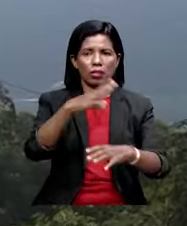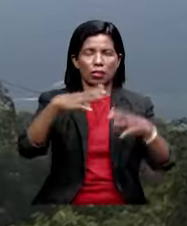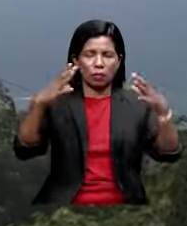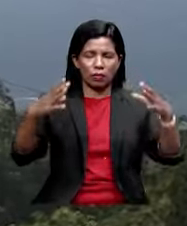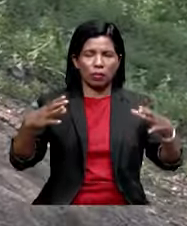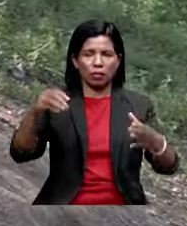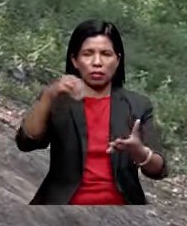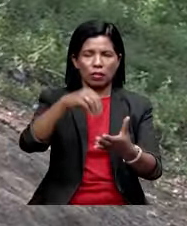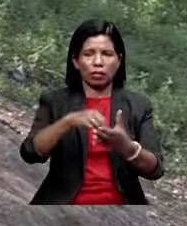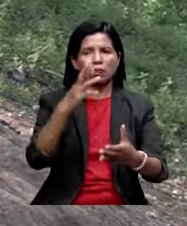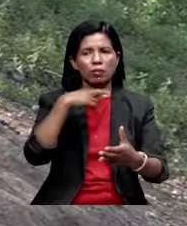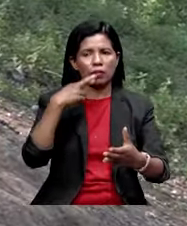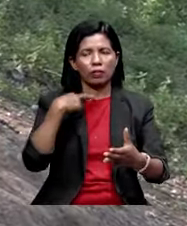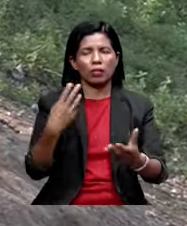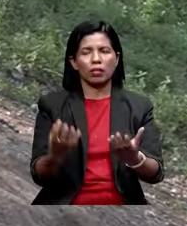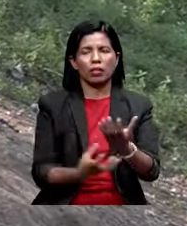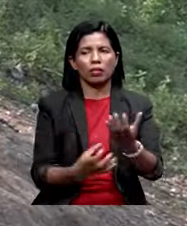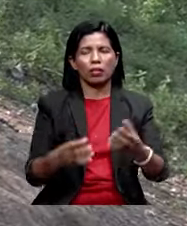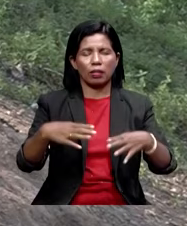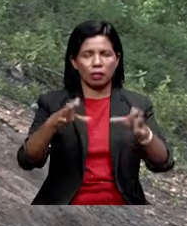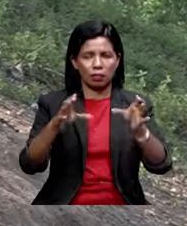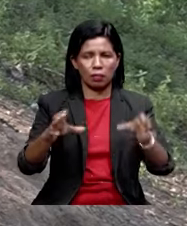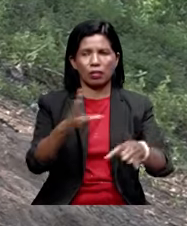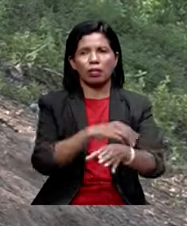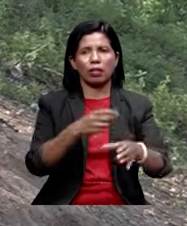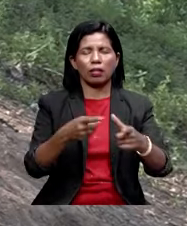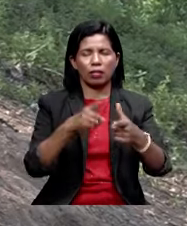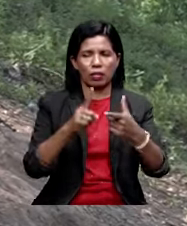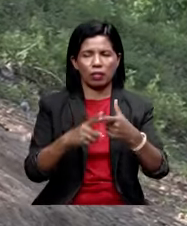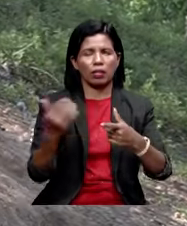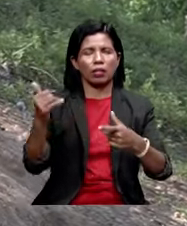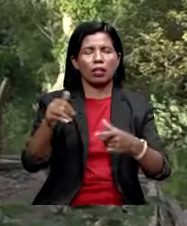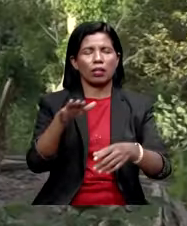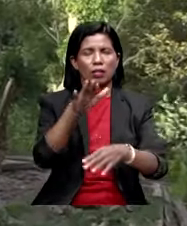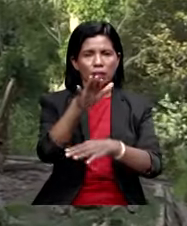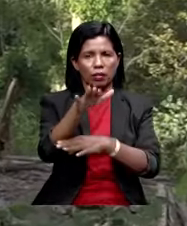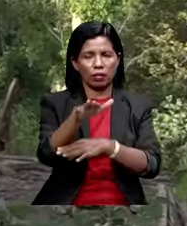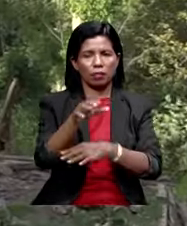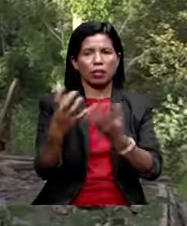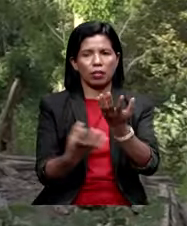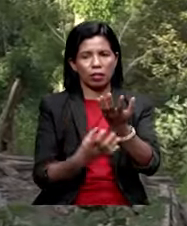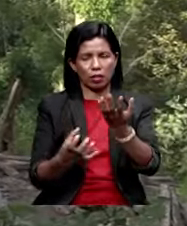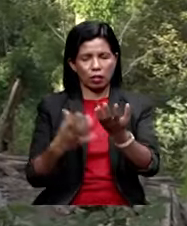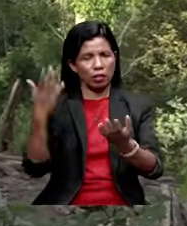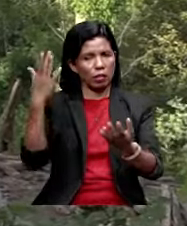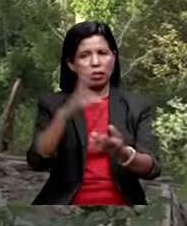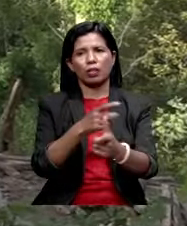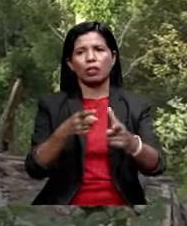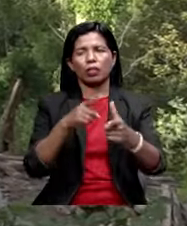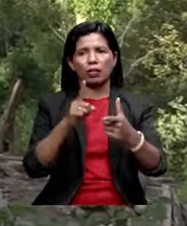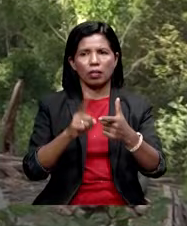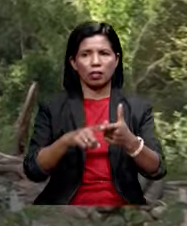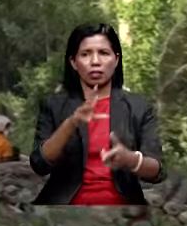tau makfos sanan bikan no kanuru atunune iha meyudia beletein date iha toslaran ho di